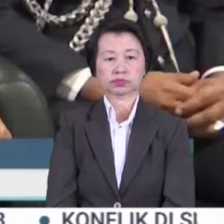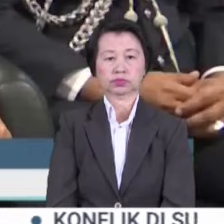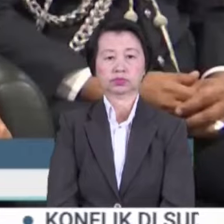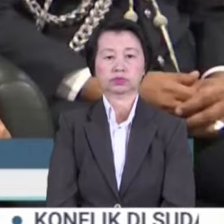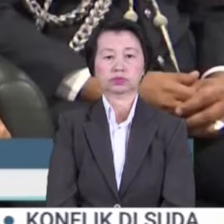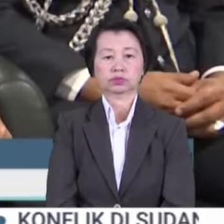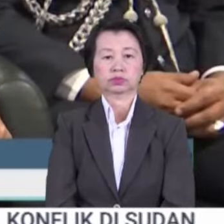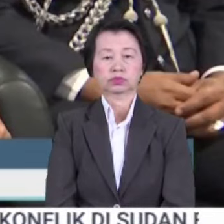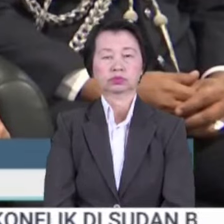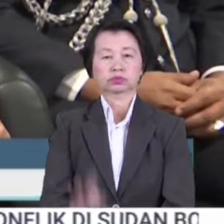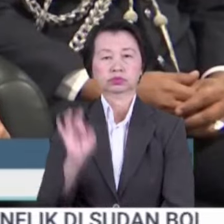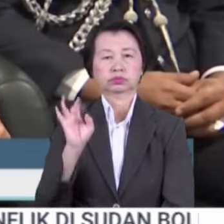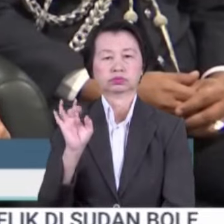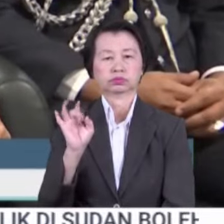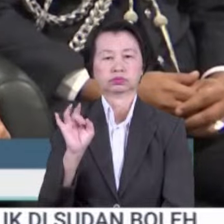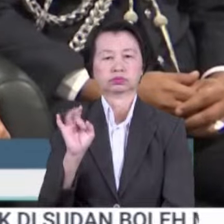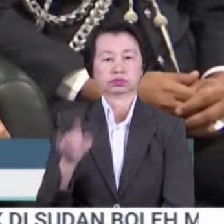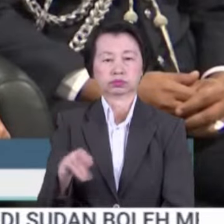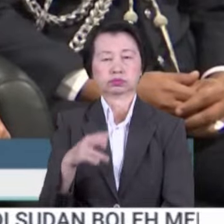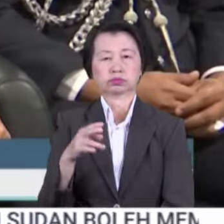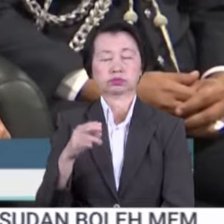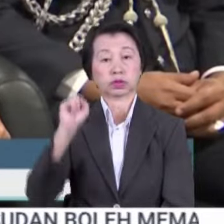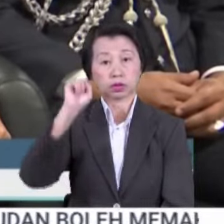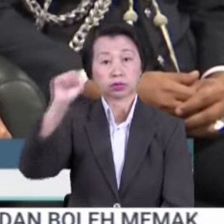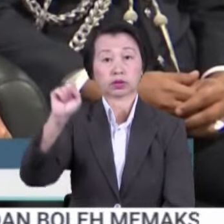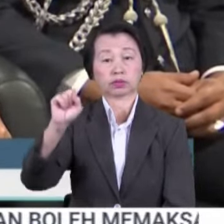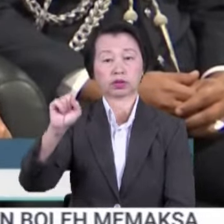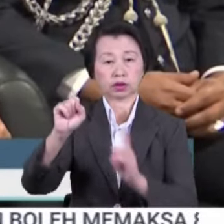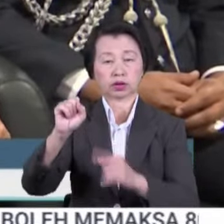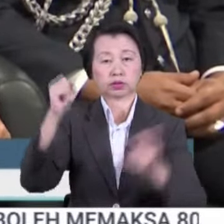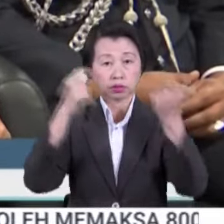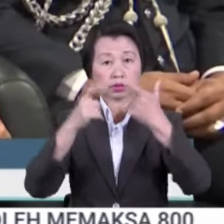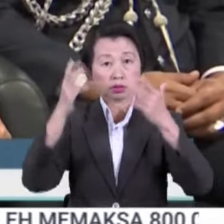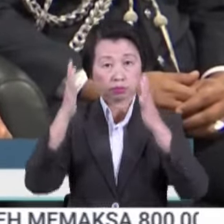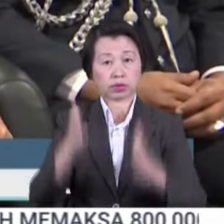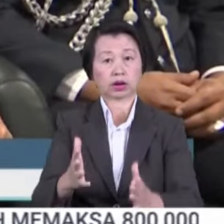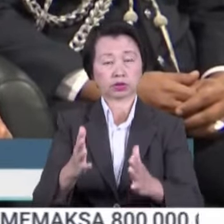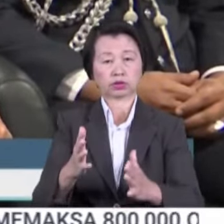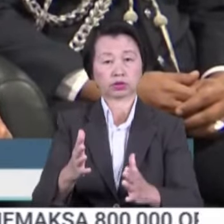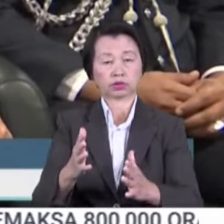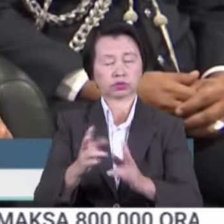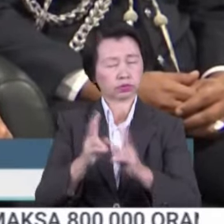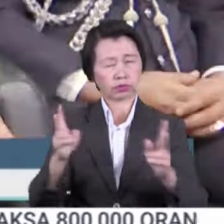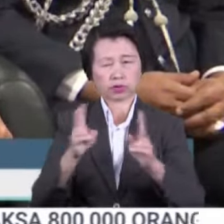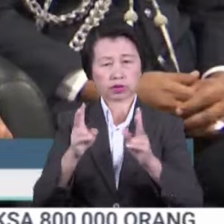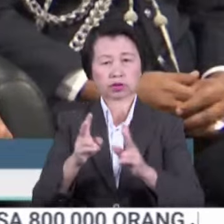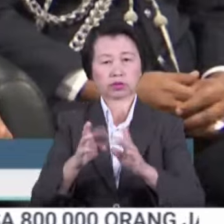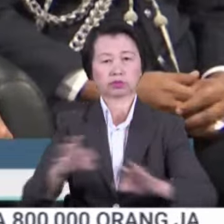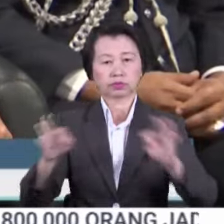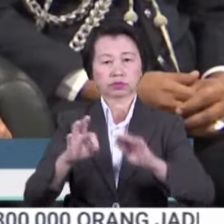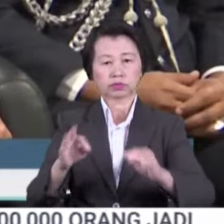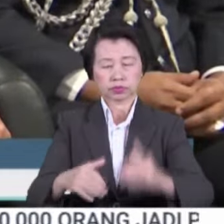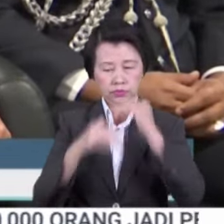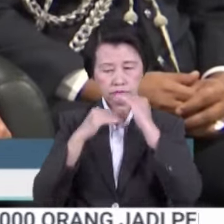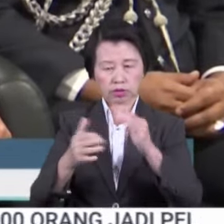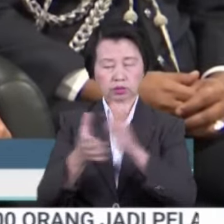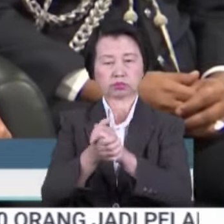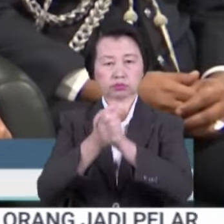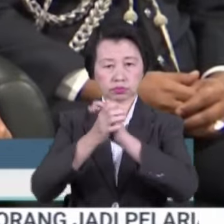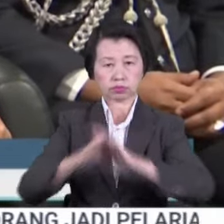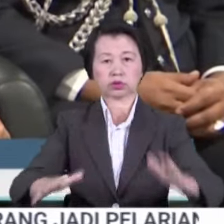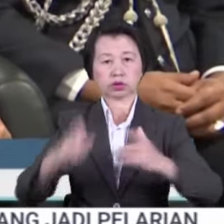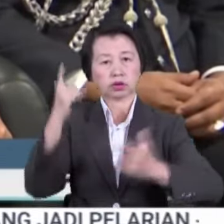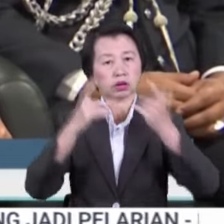sebagai salah satu Negeri destinasi panjang utama kita sangat menitikberatkan tahap keselamatan